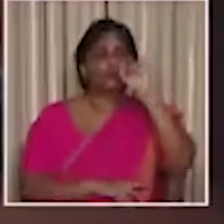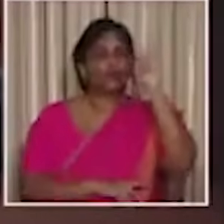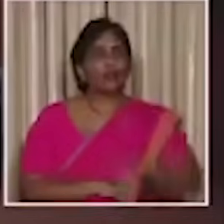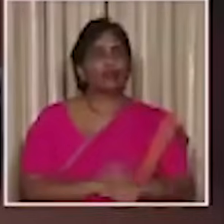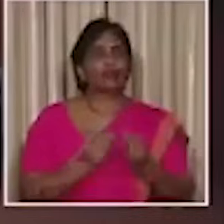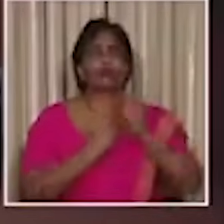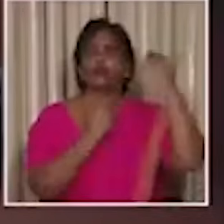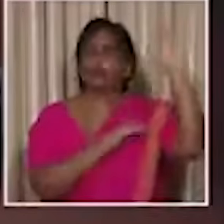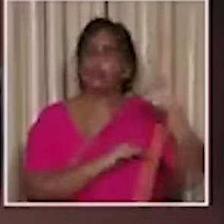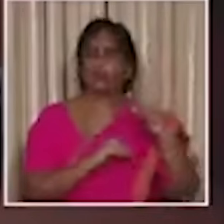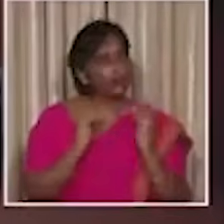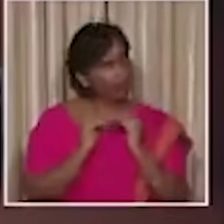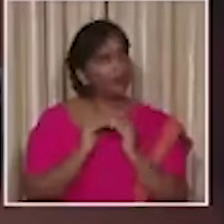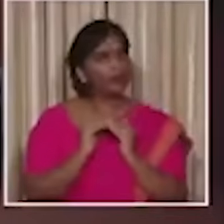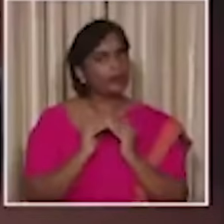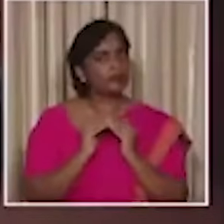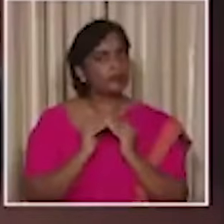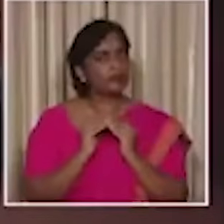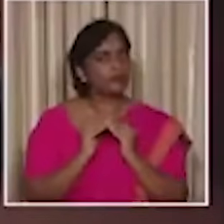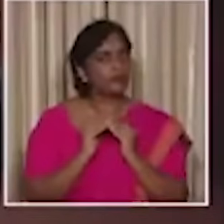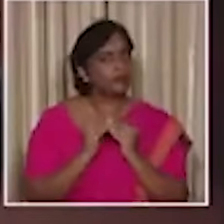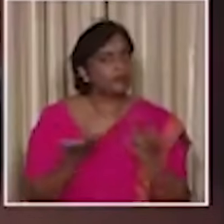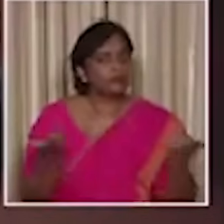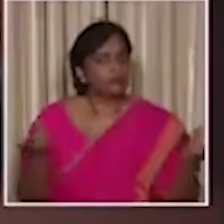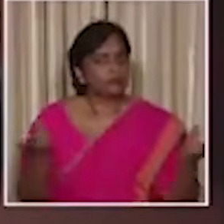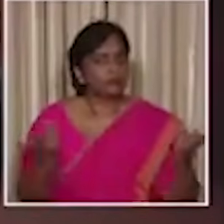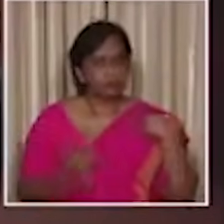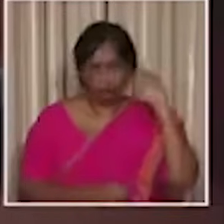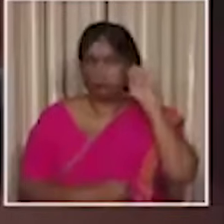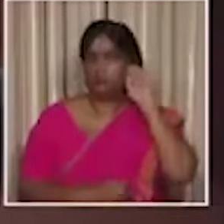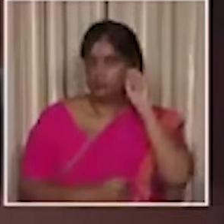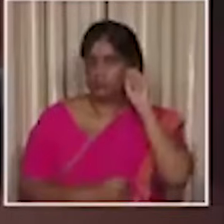සාධාරණද? සාධාරණද මේක? මම උපදෙස් දැනගන්න කැමතියි.